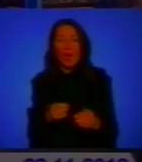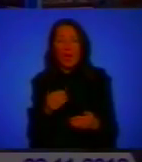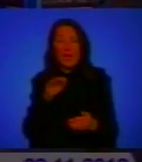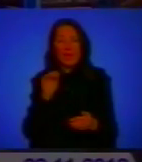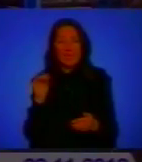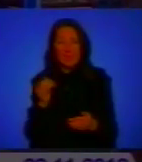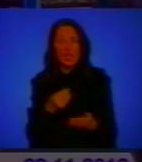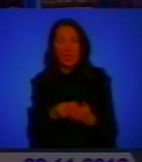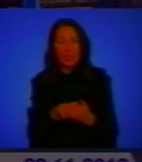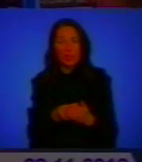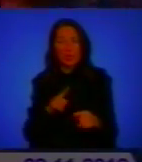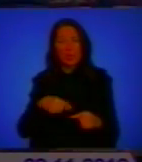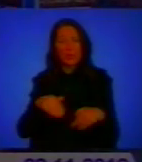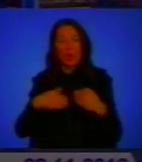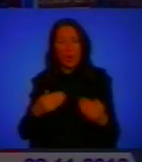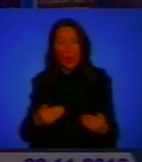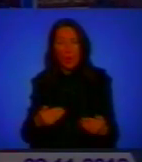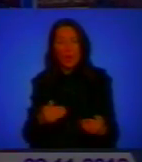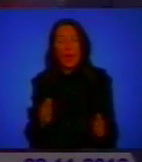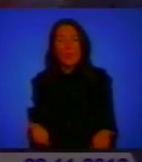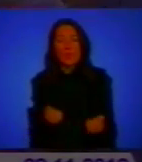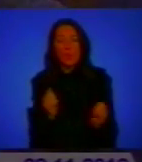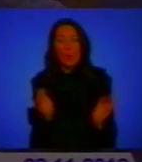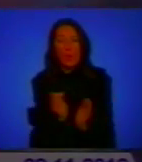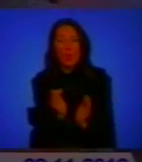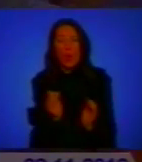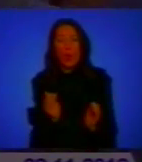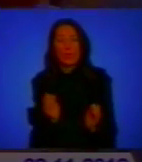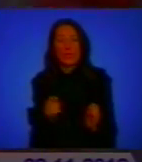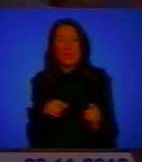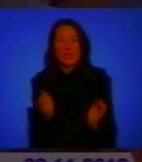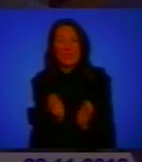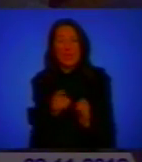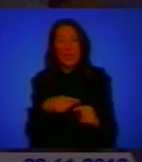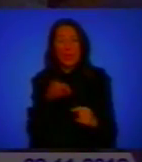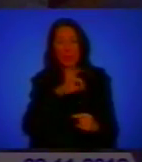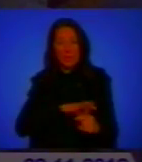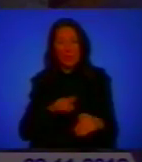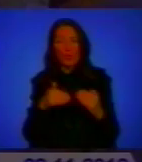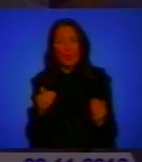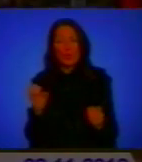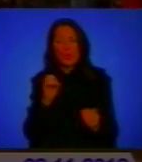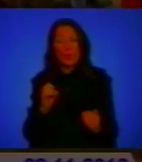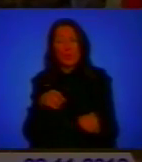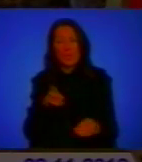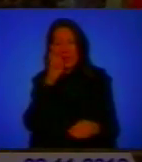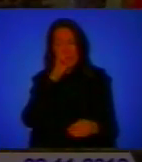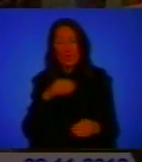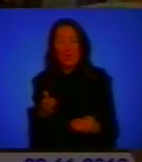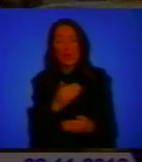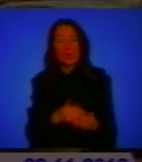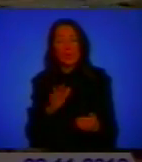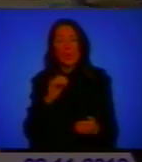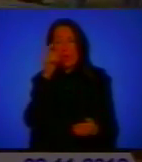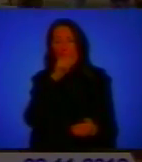Наступний крок, запевняють у Федерації роботодавців, підтримка малого та середнього бізнесу. Адже у більшості європейських країн за останні 5 років